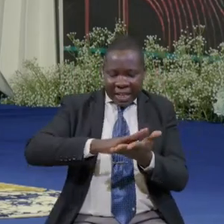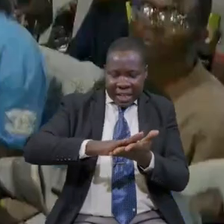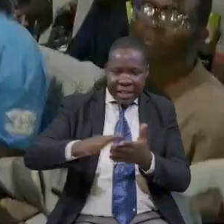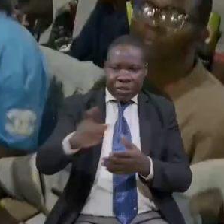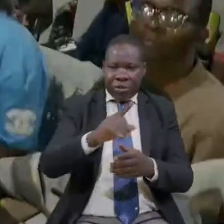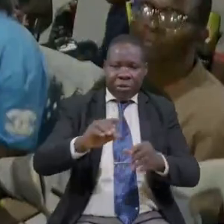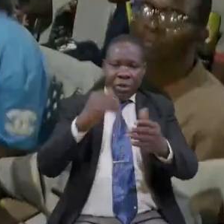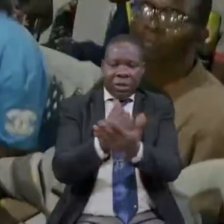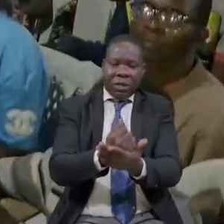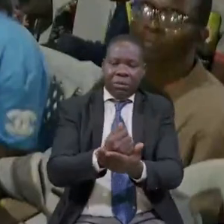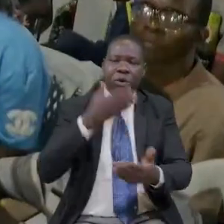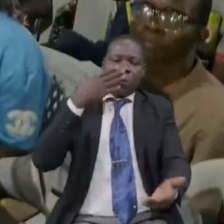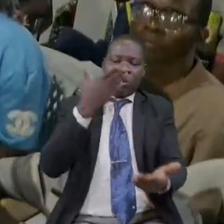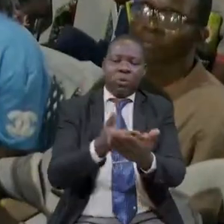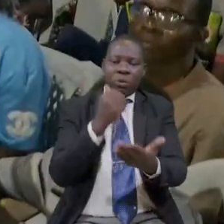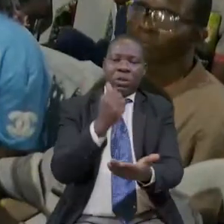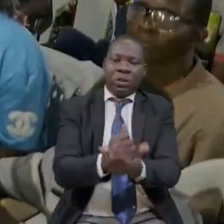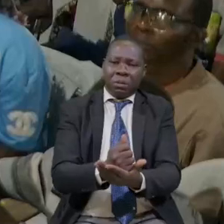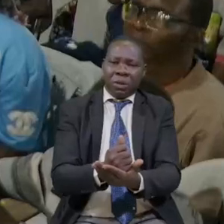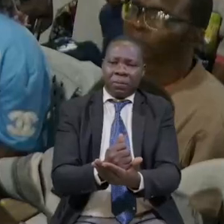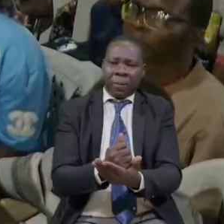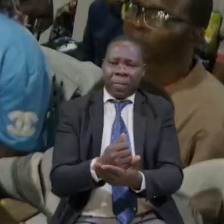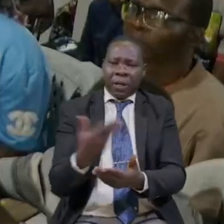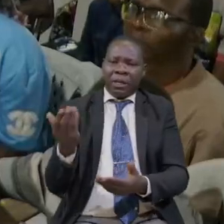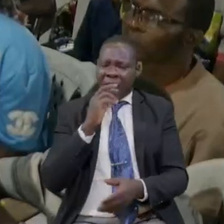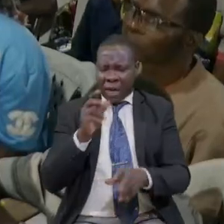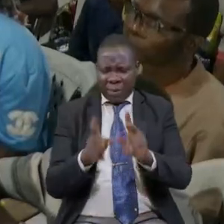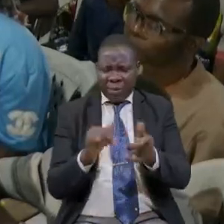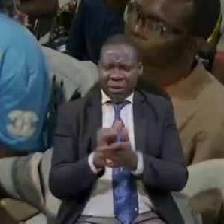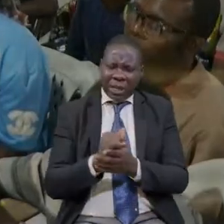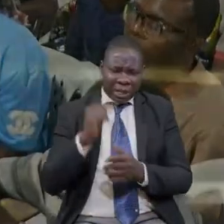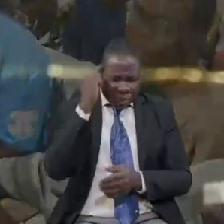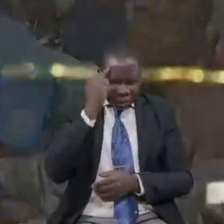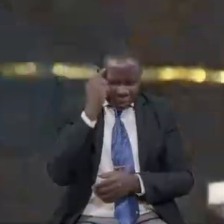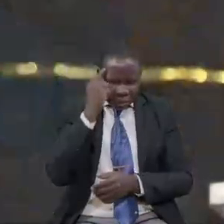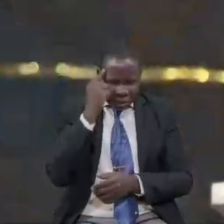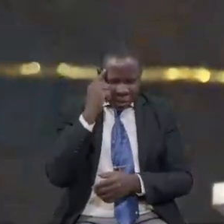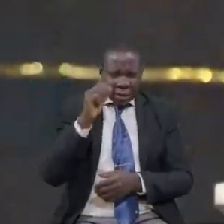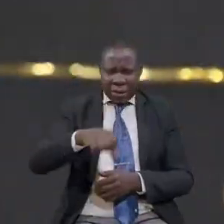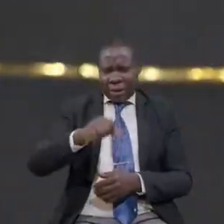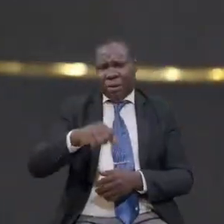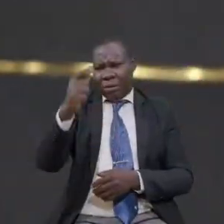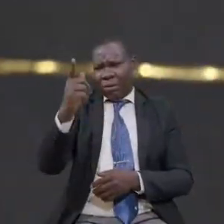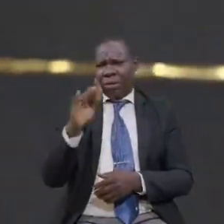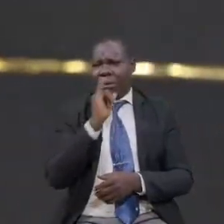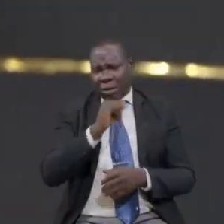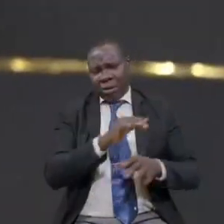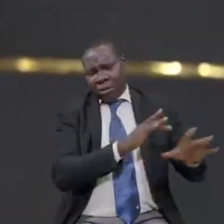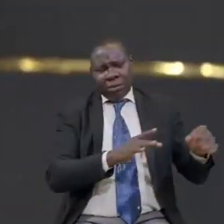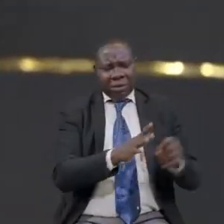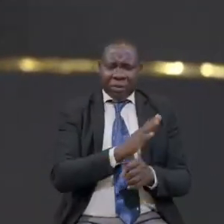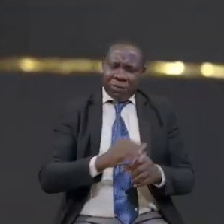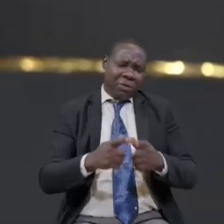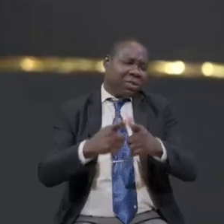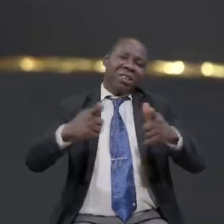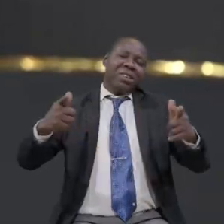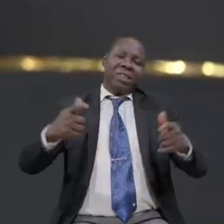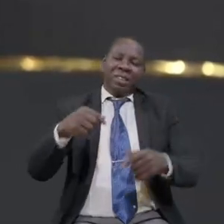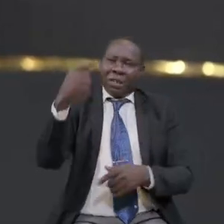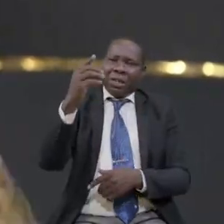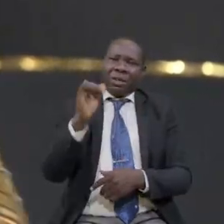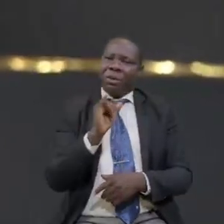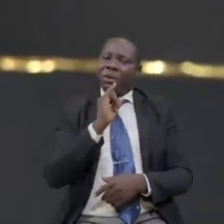amen. Il y a des gens qui croient que oui, Dieu est miséricordieux, Dieu est grand, que Dieu